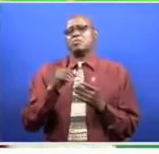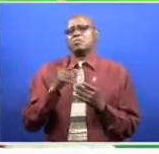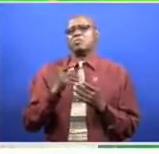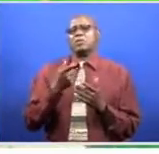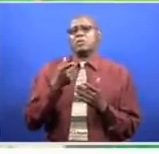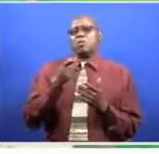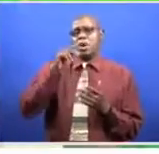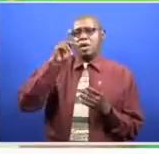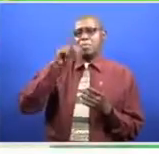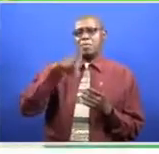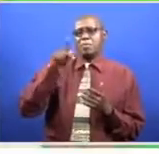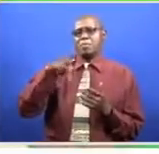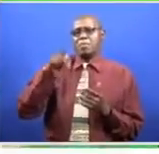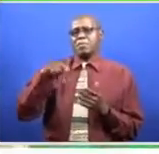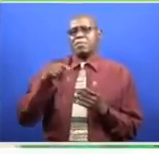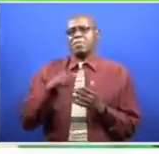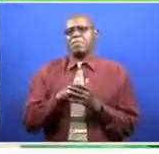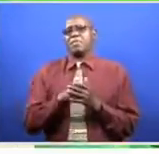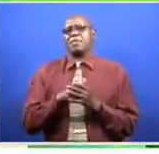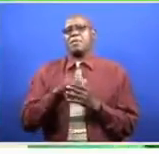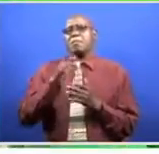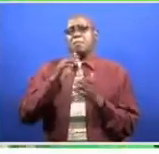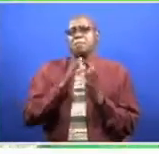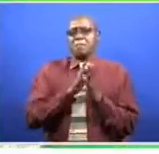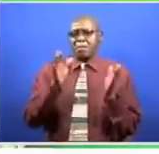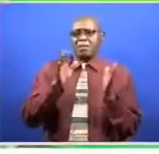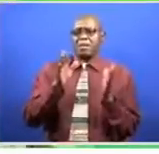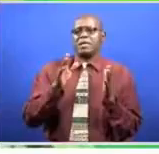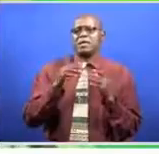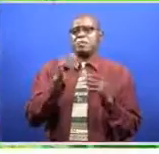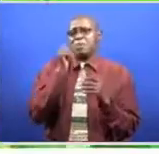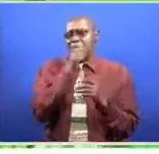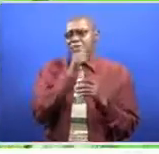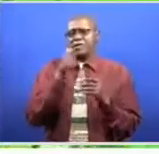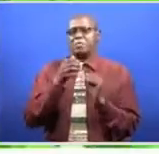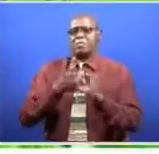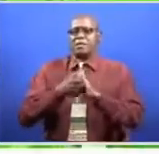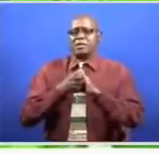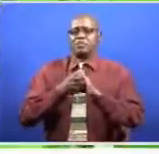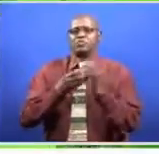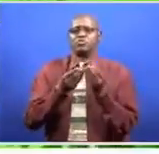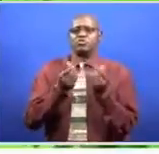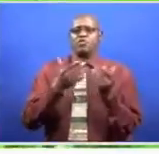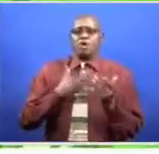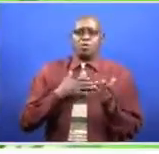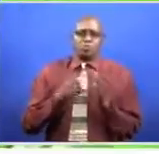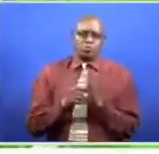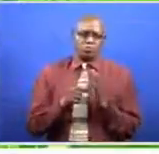PPP, public private partnership, to solve our problem.